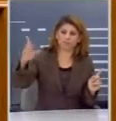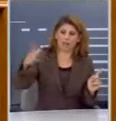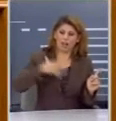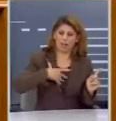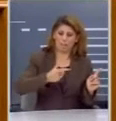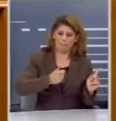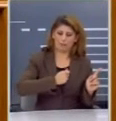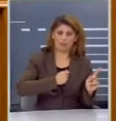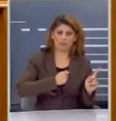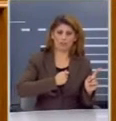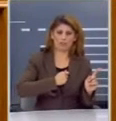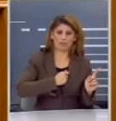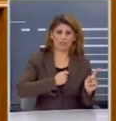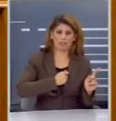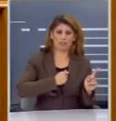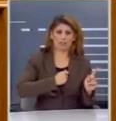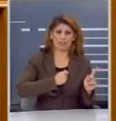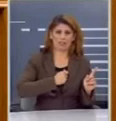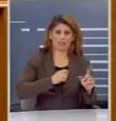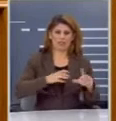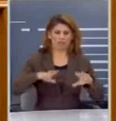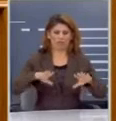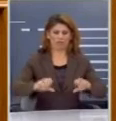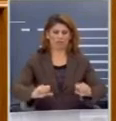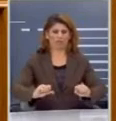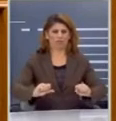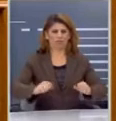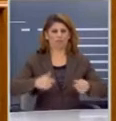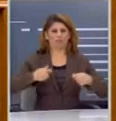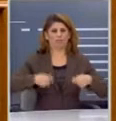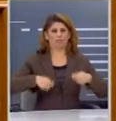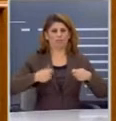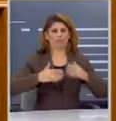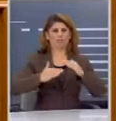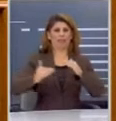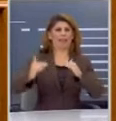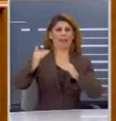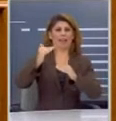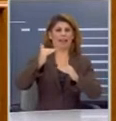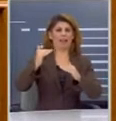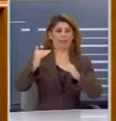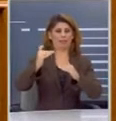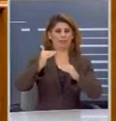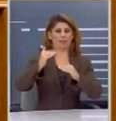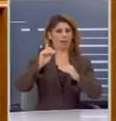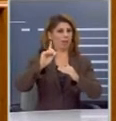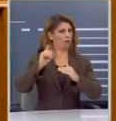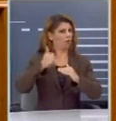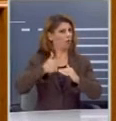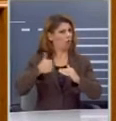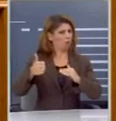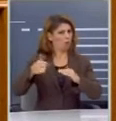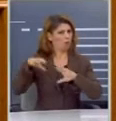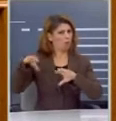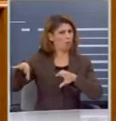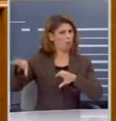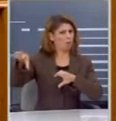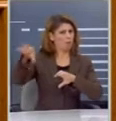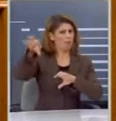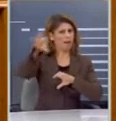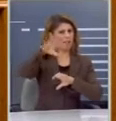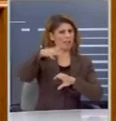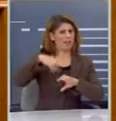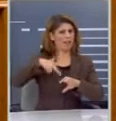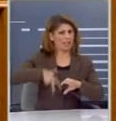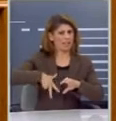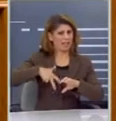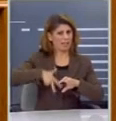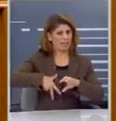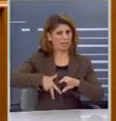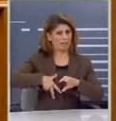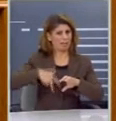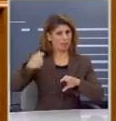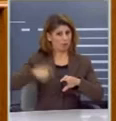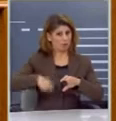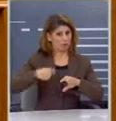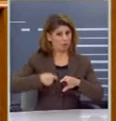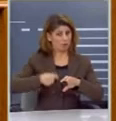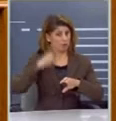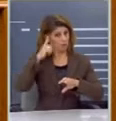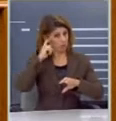τις κυρίαρχες ελίτ. Και αυτό δεν συμβαίνει μόνο στις περιφερειακές χώρες του καπιταλισμού, όπως